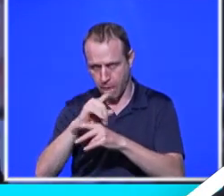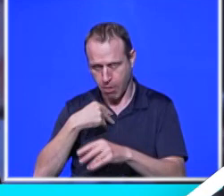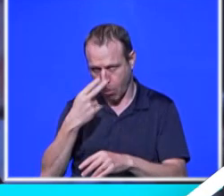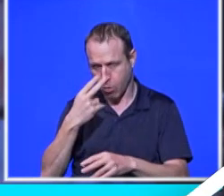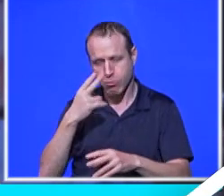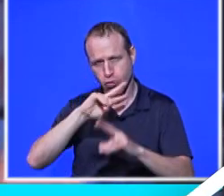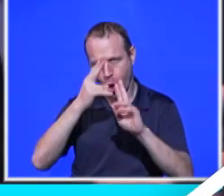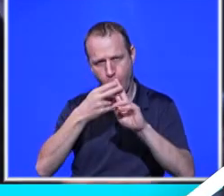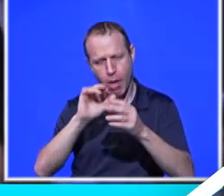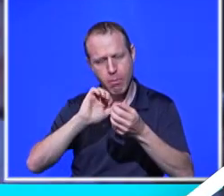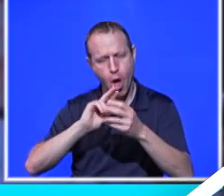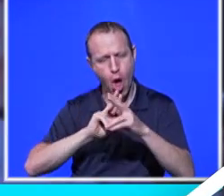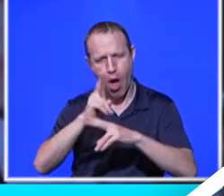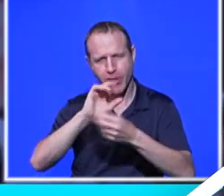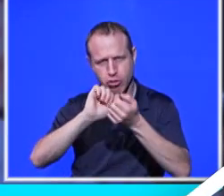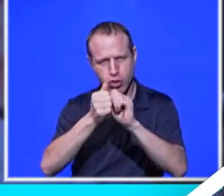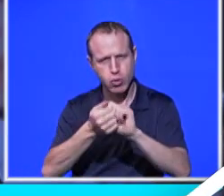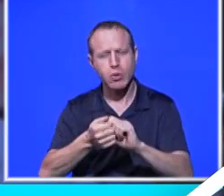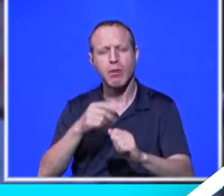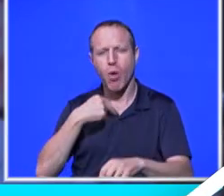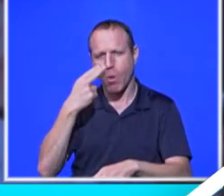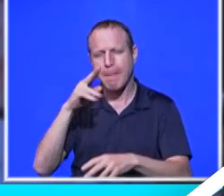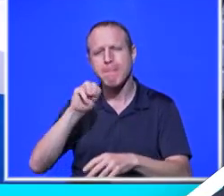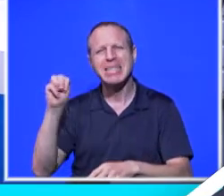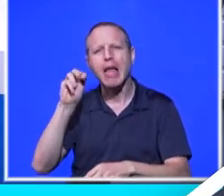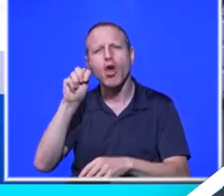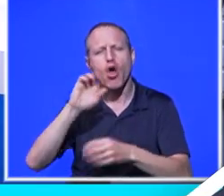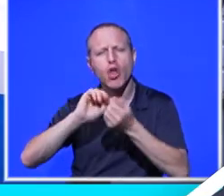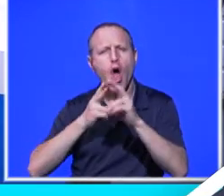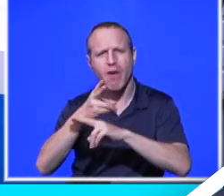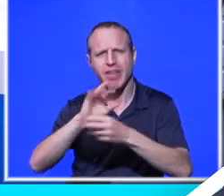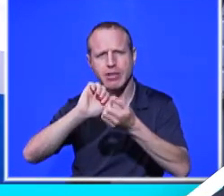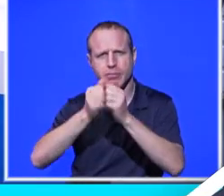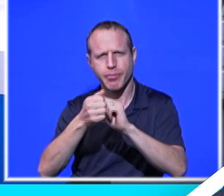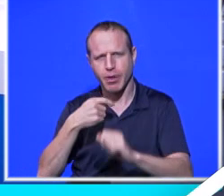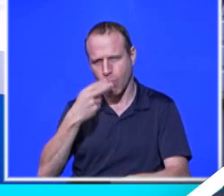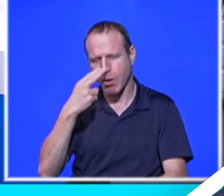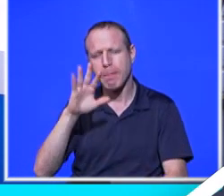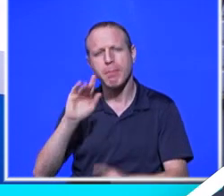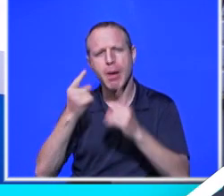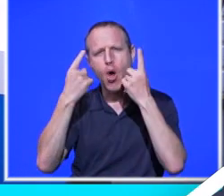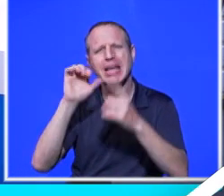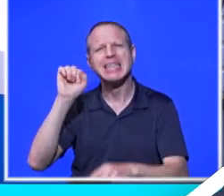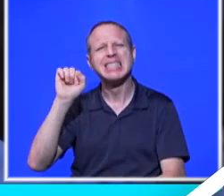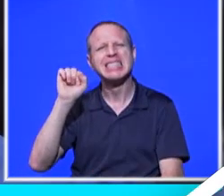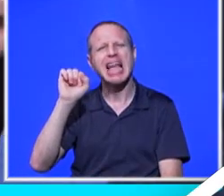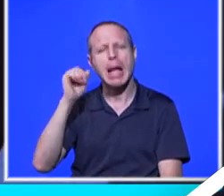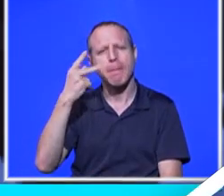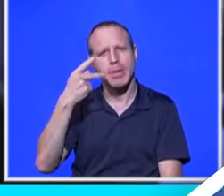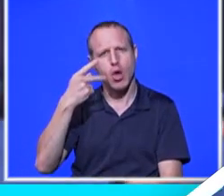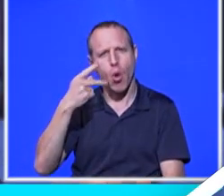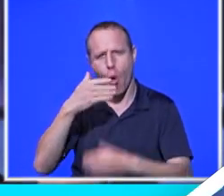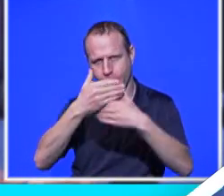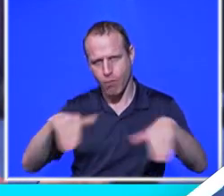עובר תמורות, אנחנו רואים שהמזרח התיכון עובר תמורות, אנחנו רואים מה קורה לסייקס-פיקו, שבעצם גבולות סייקס-פיקו נעלמו